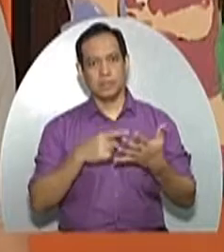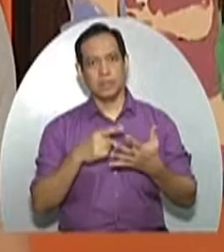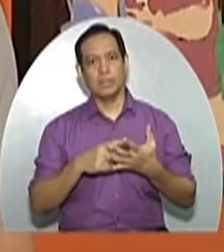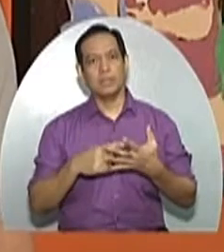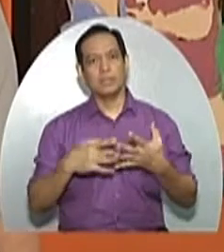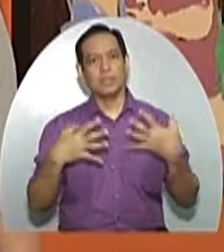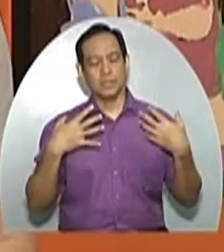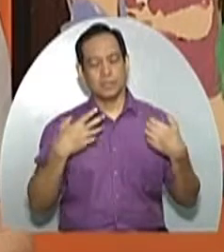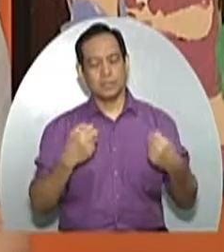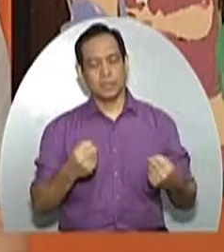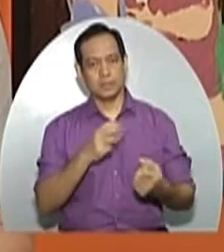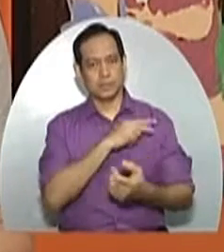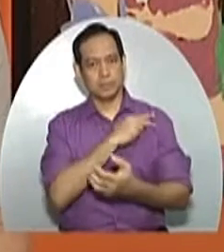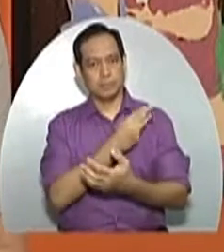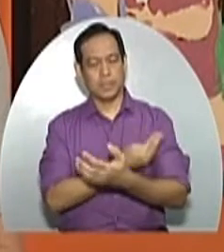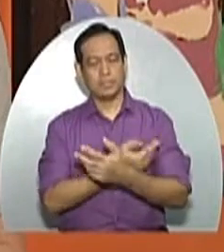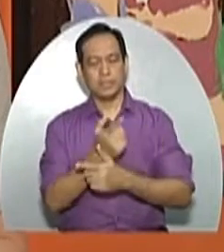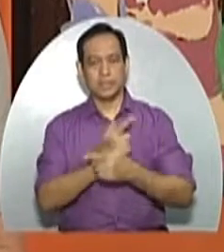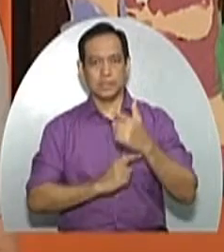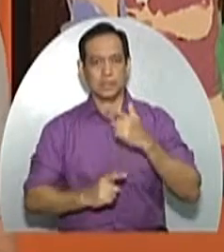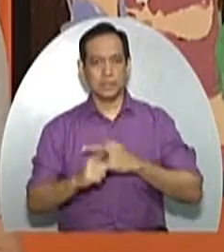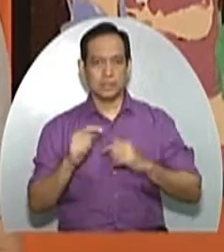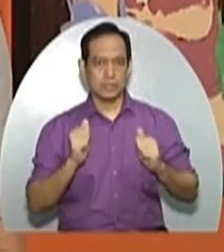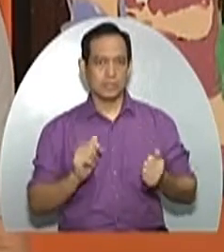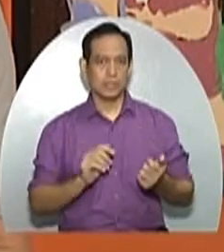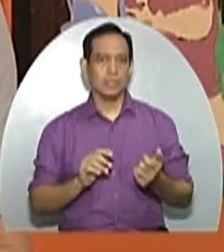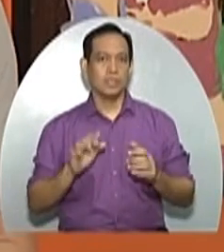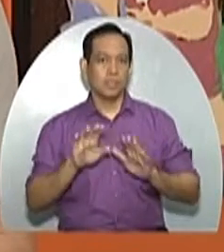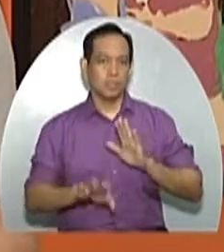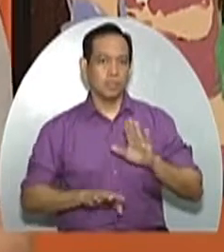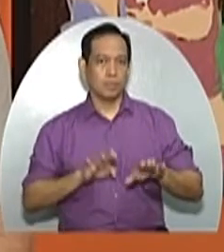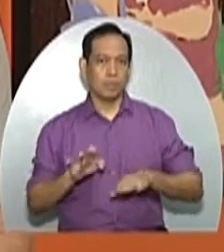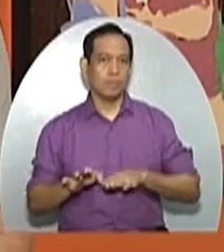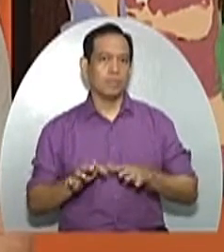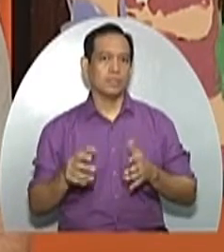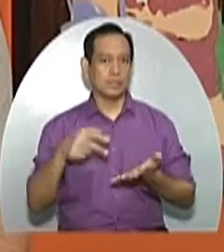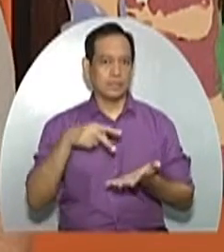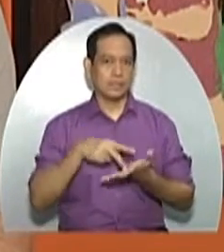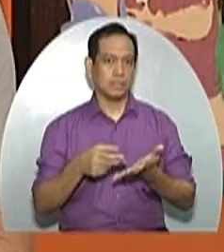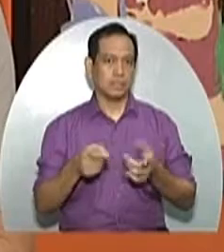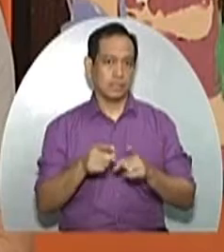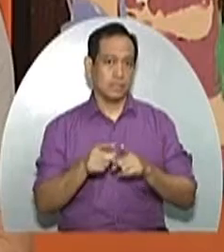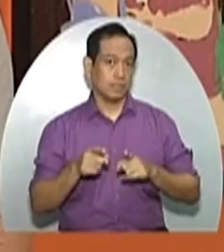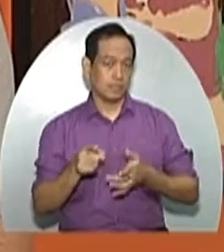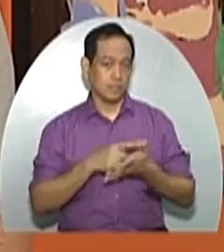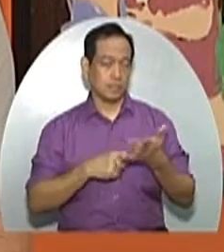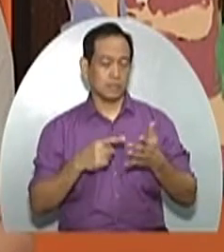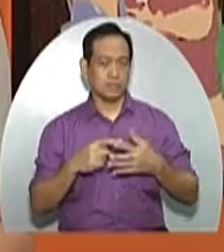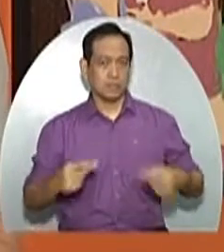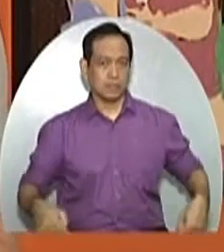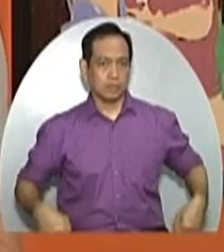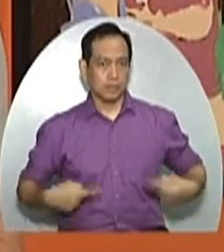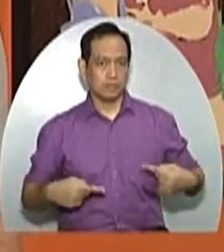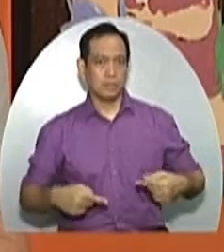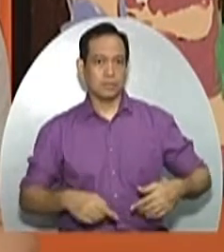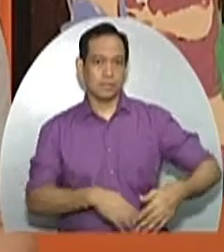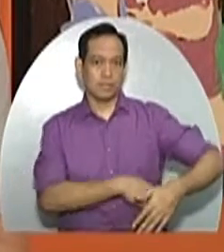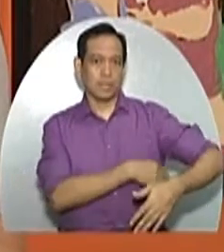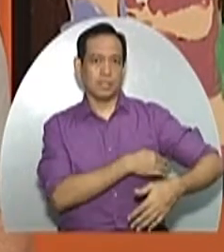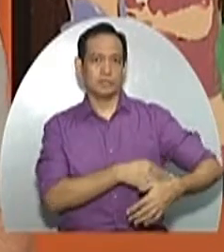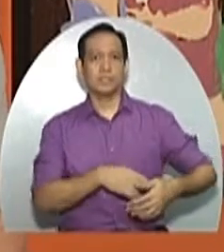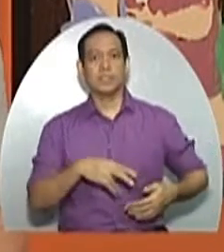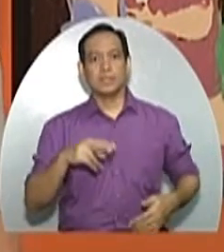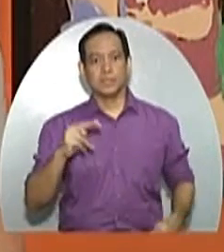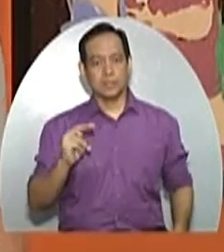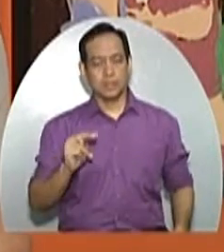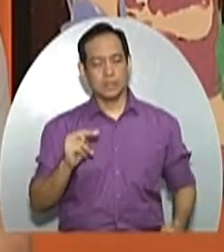sa binti at muli siyang makatayo o makalakad. Bukod sa wheelchair na ating naipagkaloob, crutches o saklay